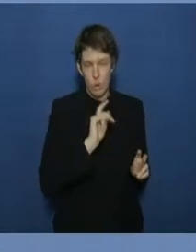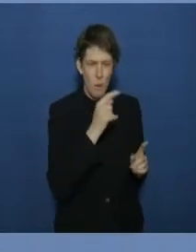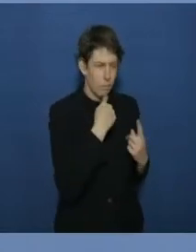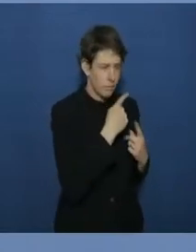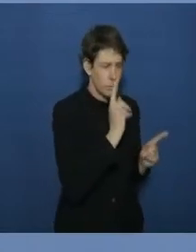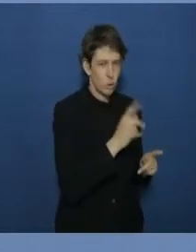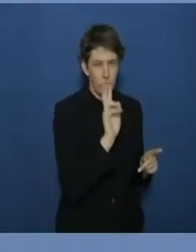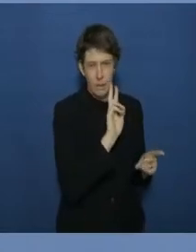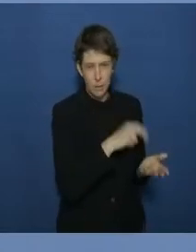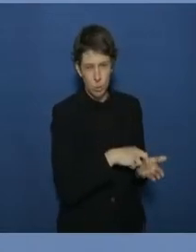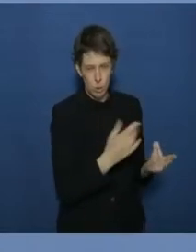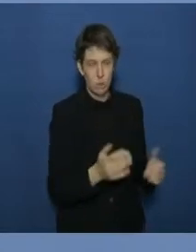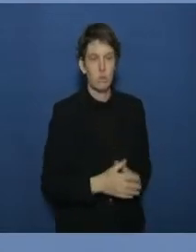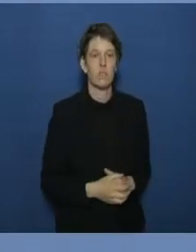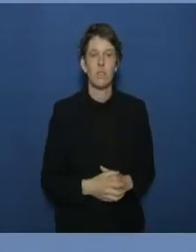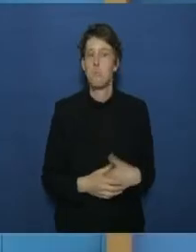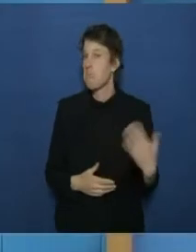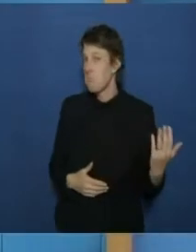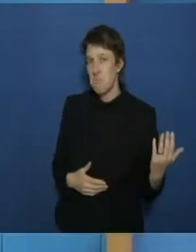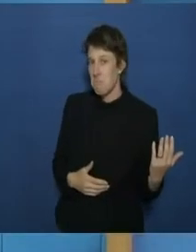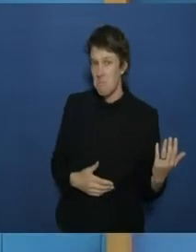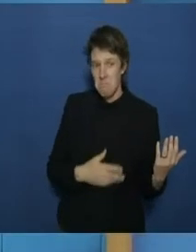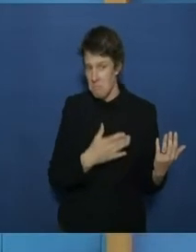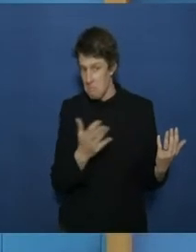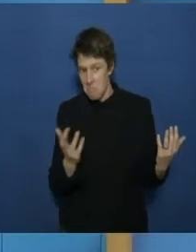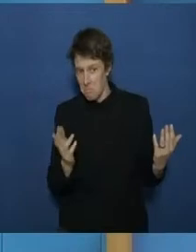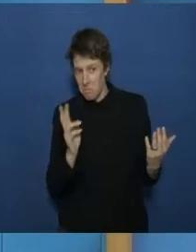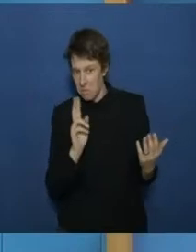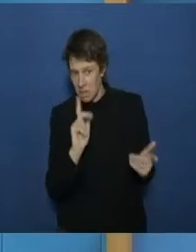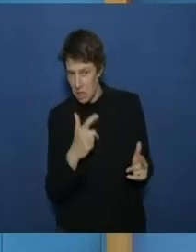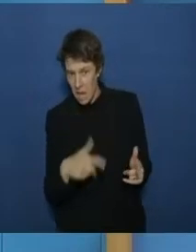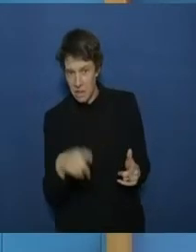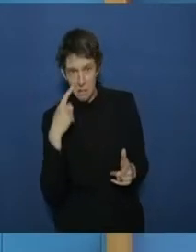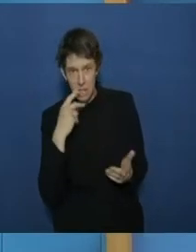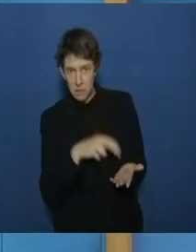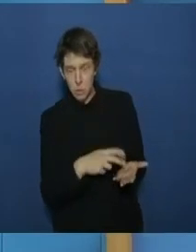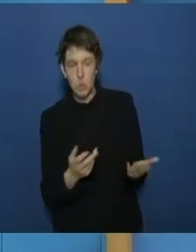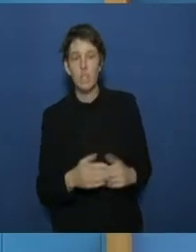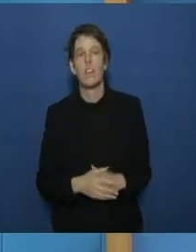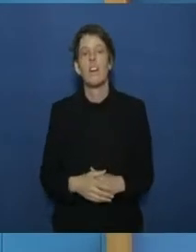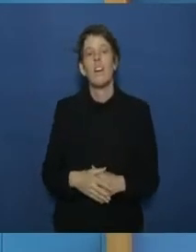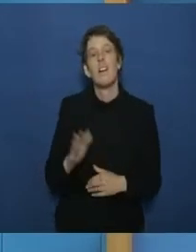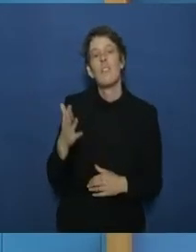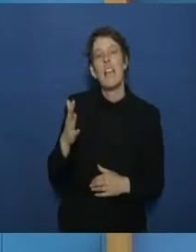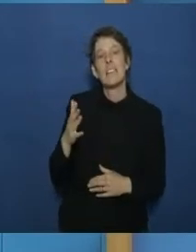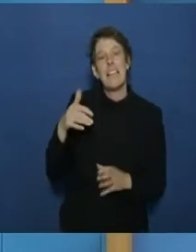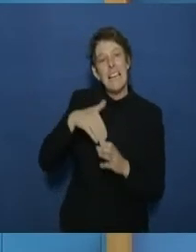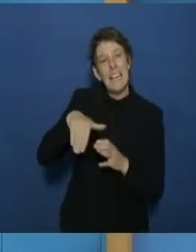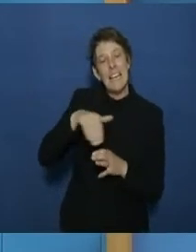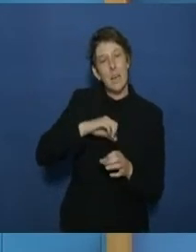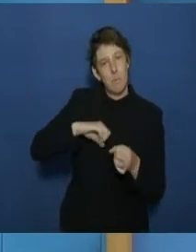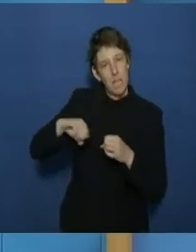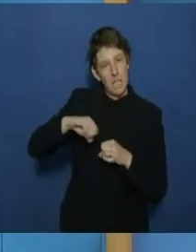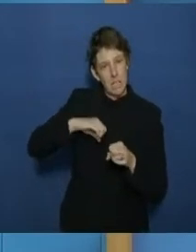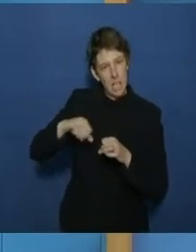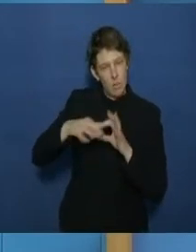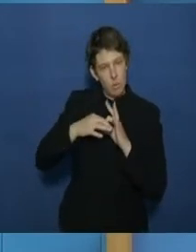halten. Das sieht nicht so aus, ob sich da sonst jemand... Eventuell aus dem Innenministerium